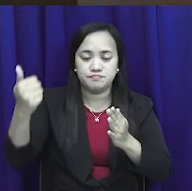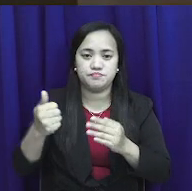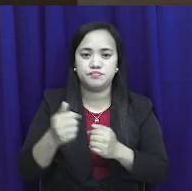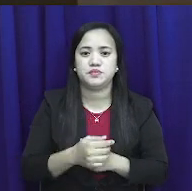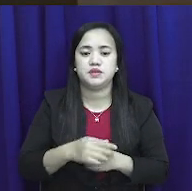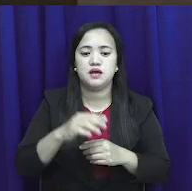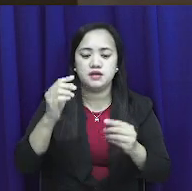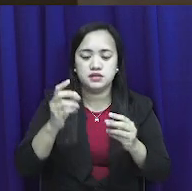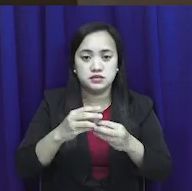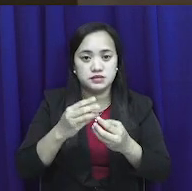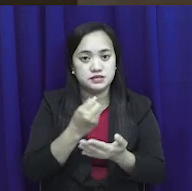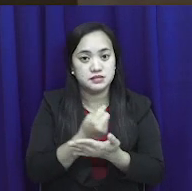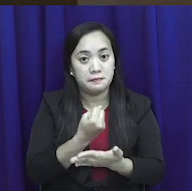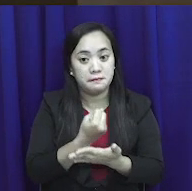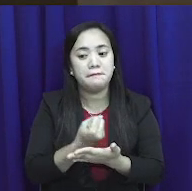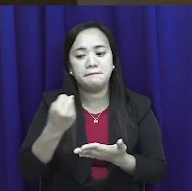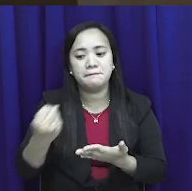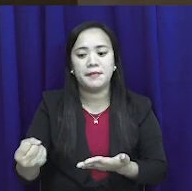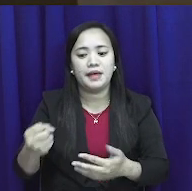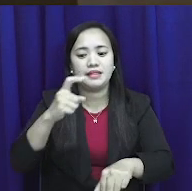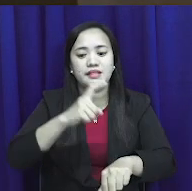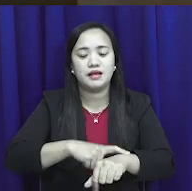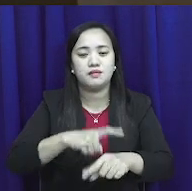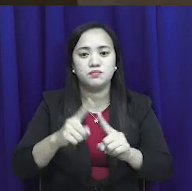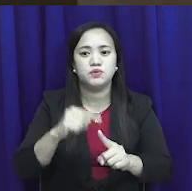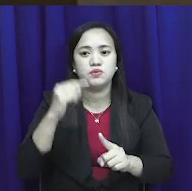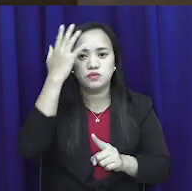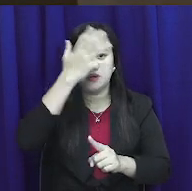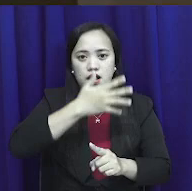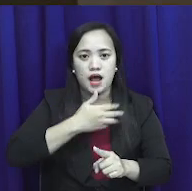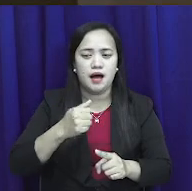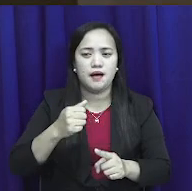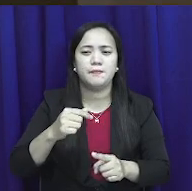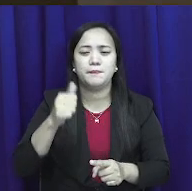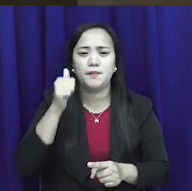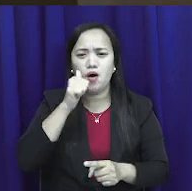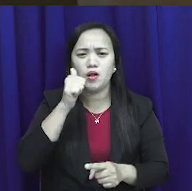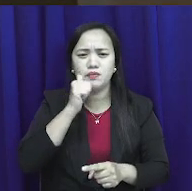mahabang oras sa pagmanipula ng itsura